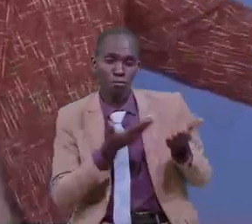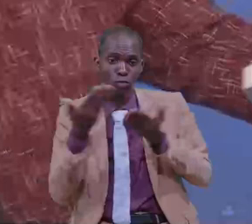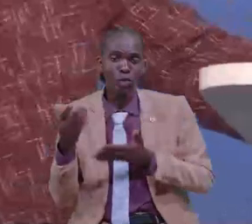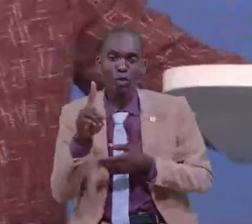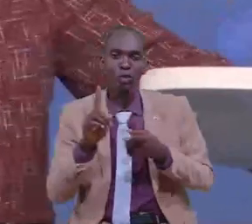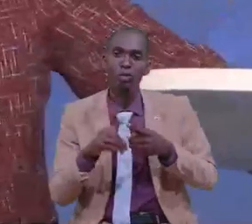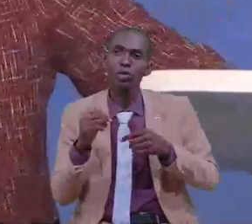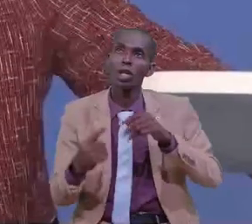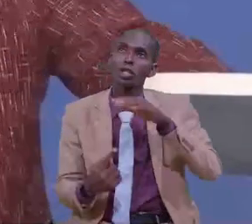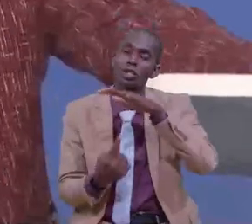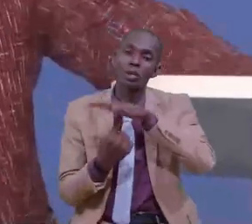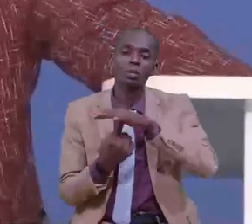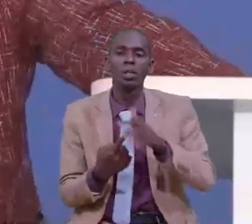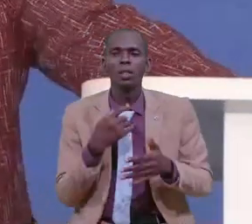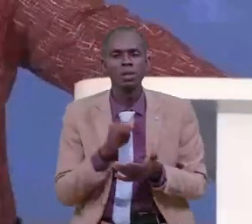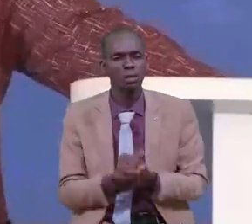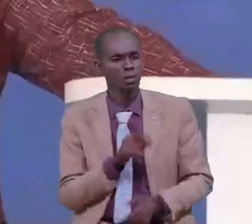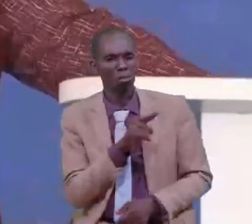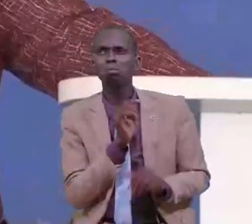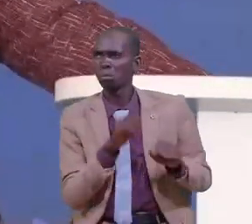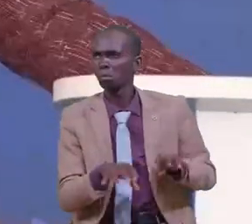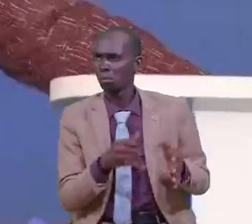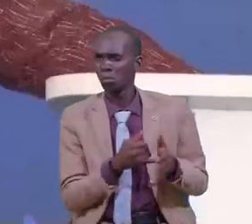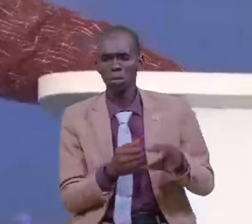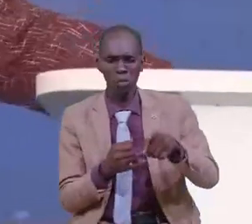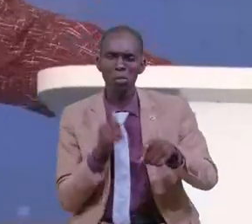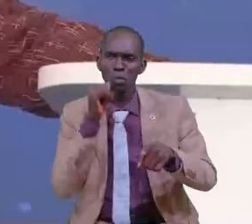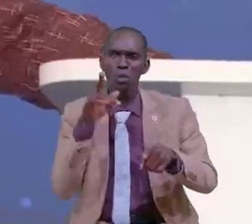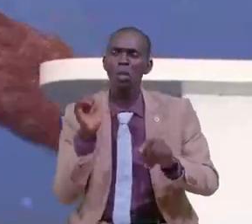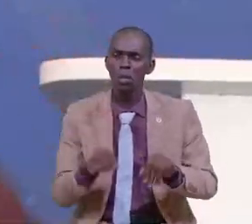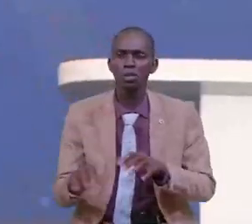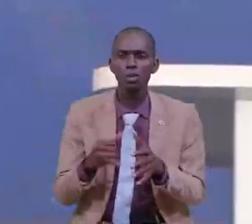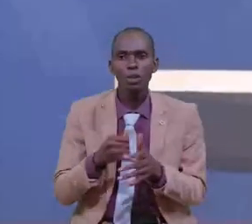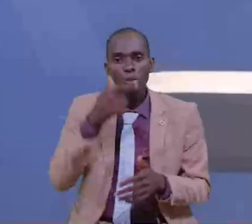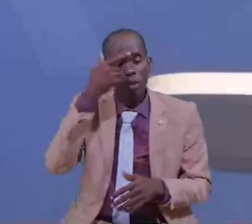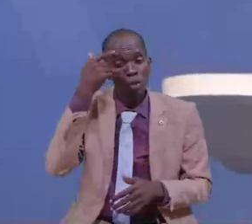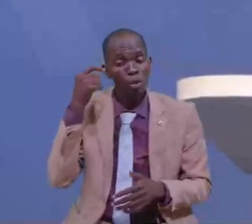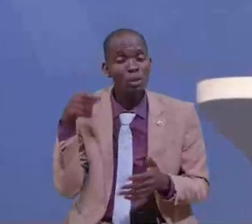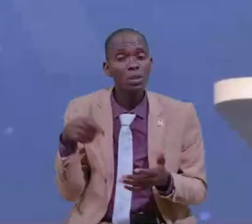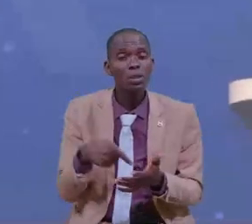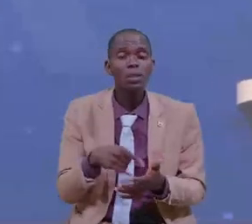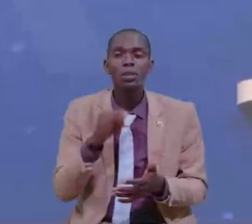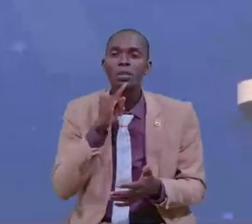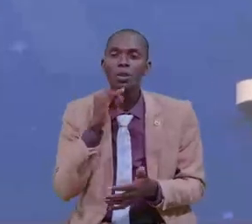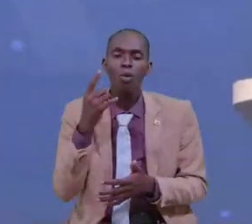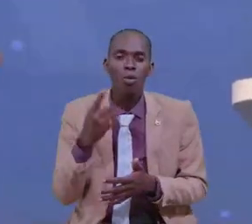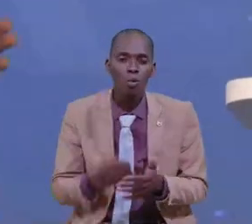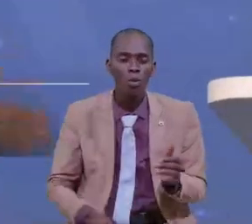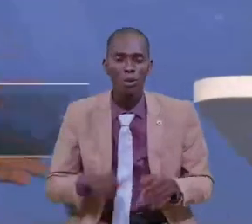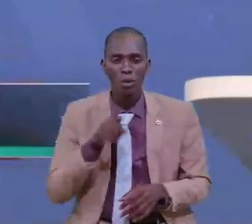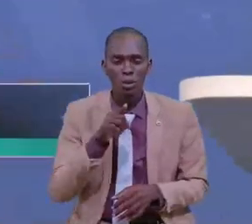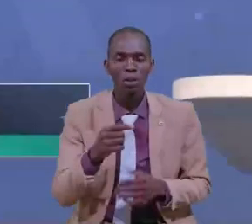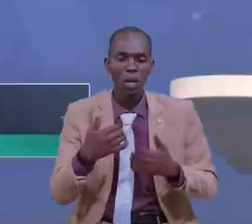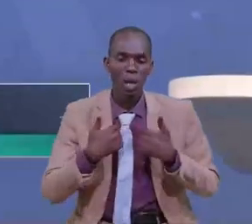et qui t'amène à l'avant. Il peut le faire, elle peut le faire. Parce que c'est pour